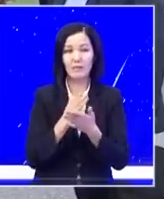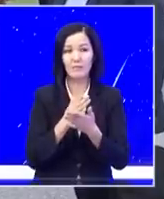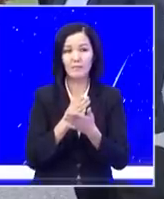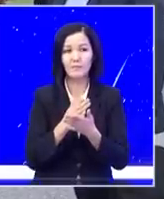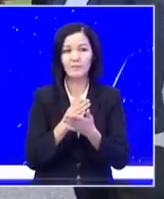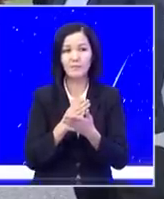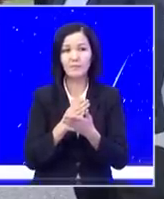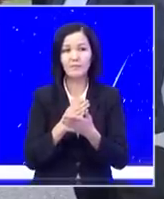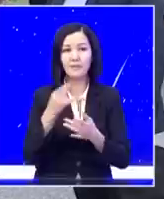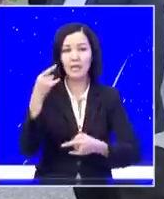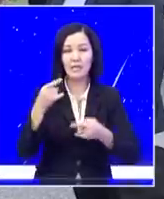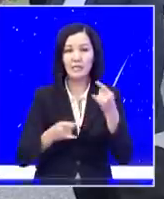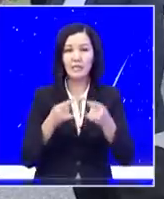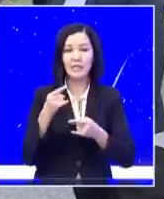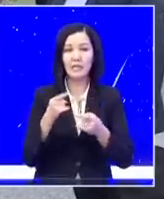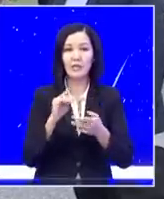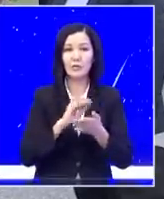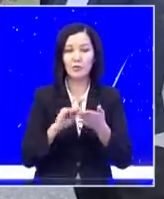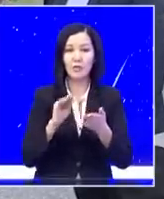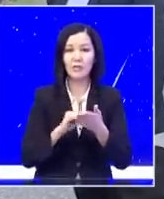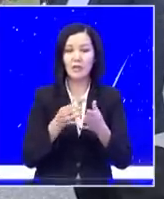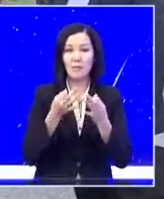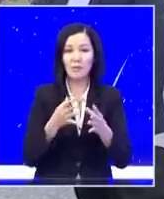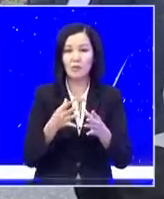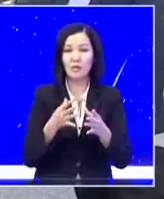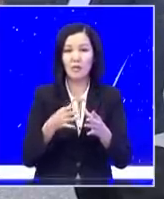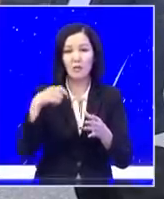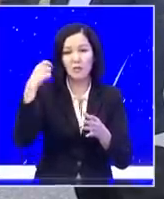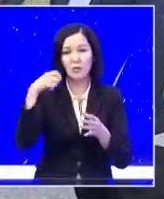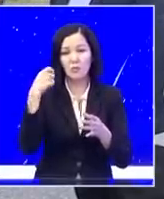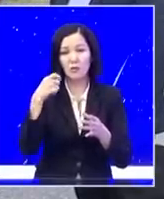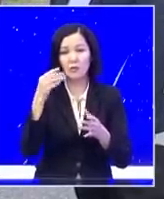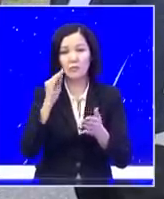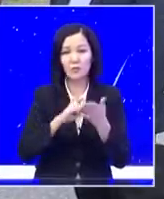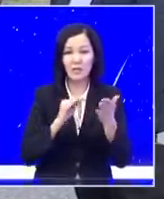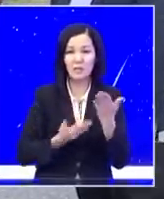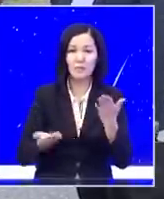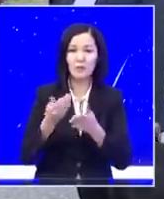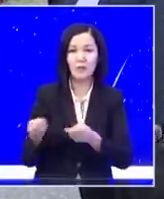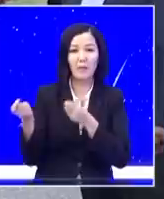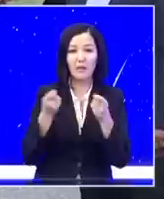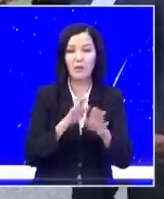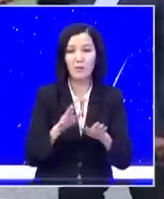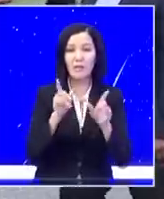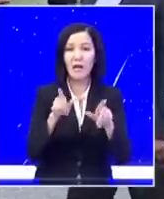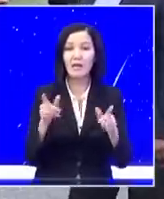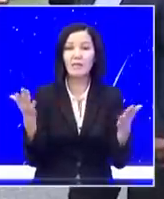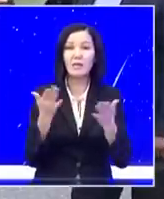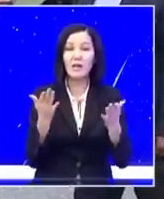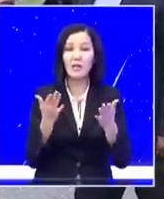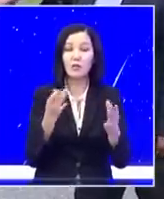мына тележурналистикаға тек қана бір сөйлемге шығып, бір жаңағы барып материалдарды алып келу ғана емес, адамдармен қалай тіл